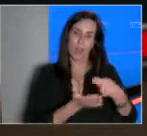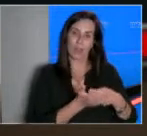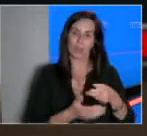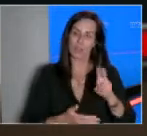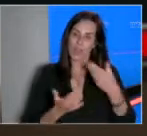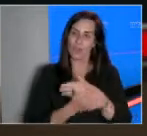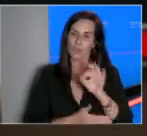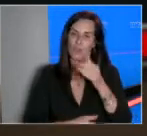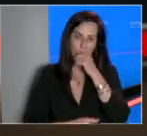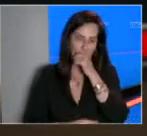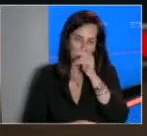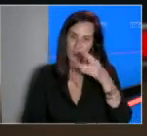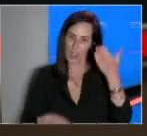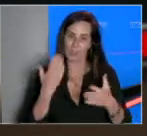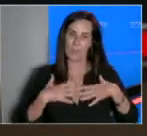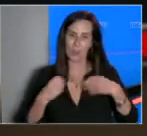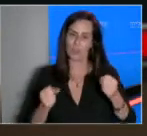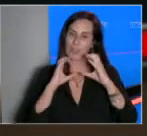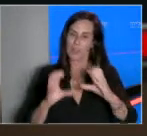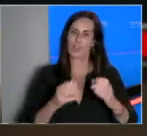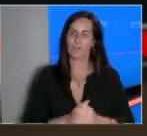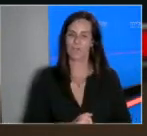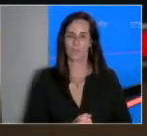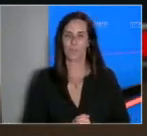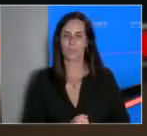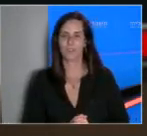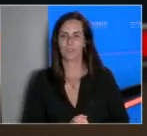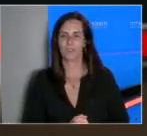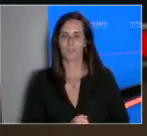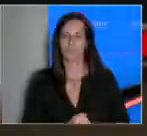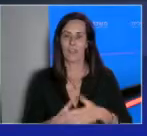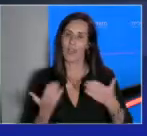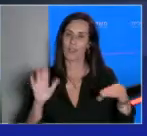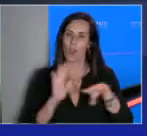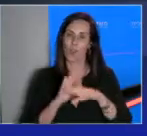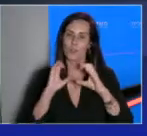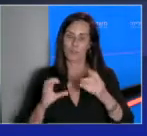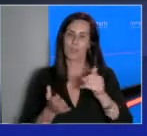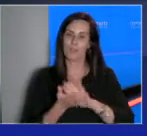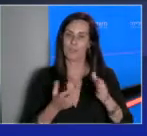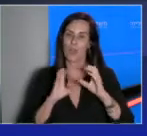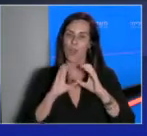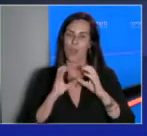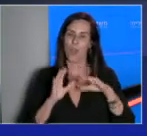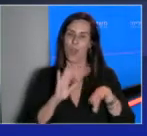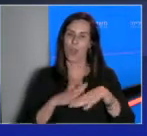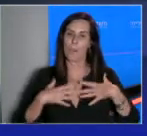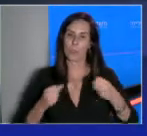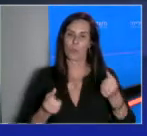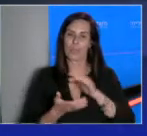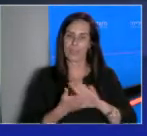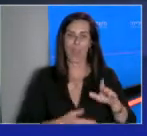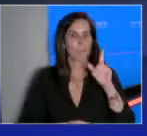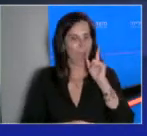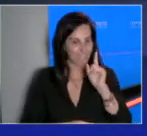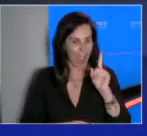יש לך חדשות בשבילך. ויש הבדל אחד בין בריאות לכבישים. מה? אין חוק כבישים חינם ואין חוק בריאות חינם. כן,